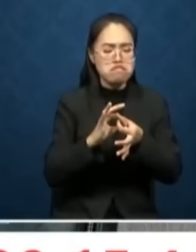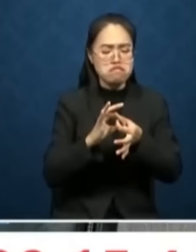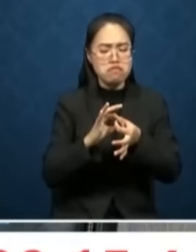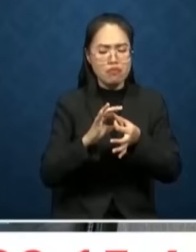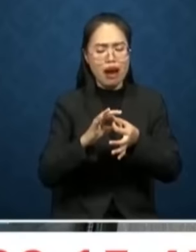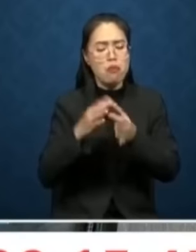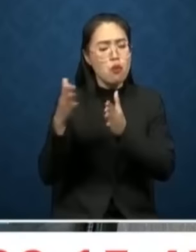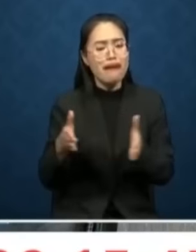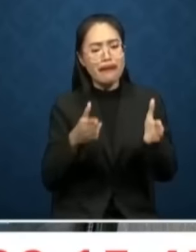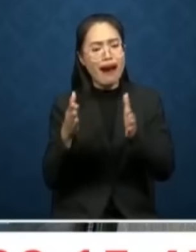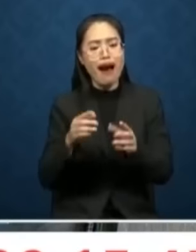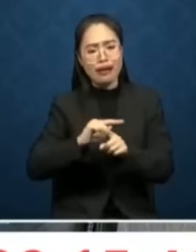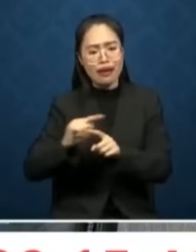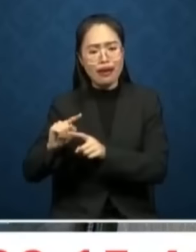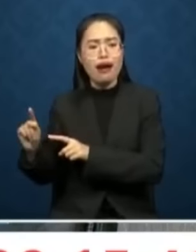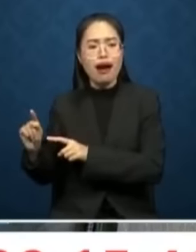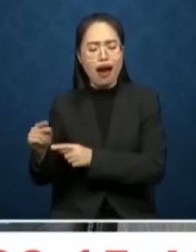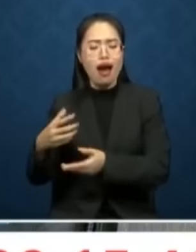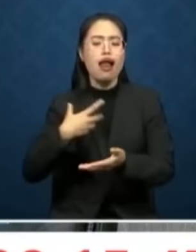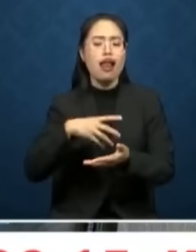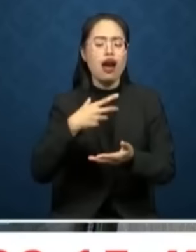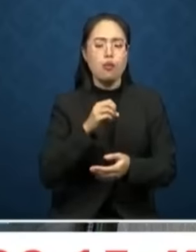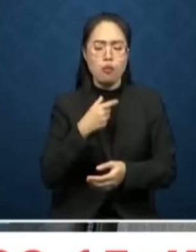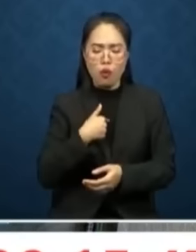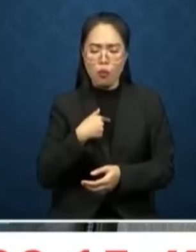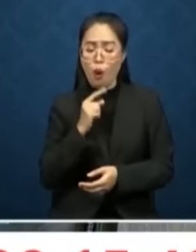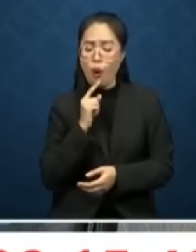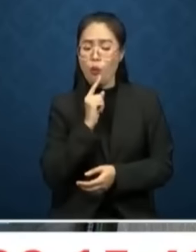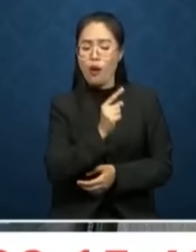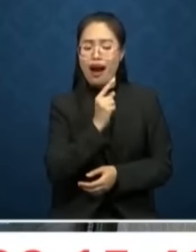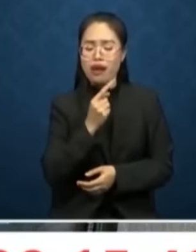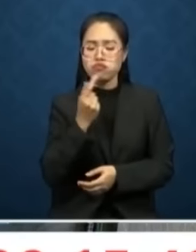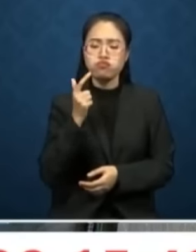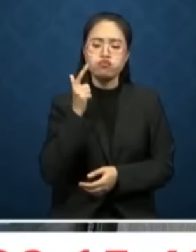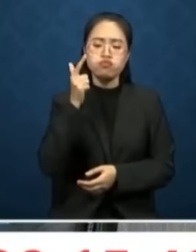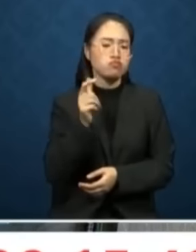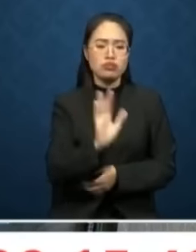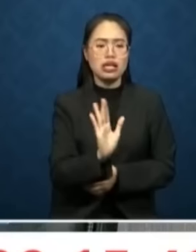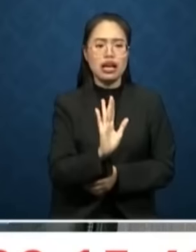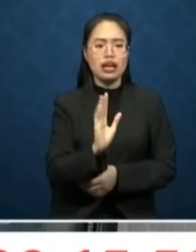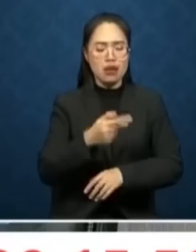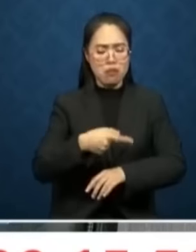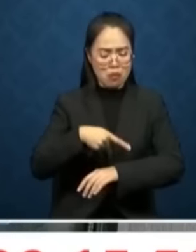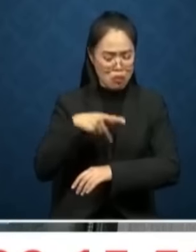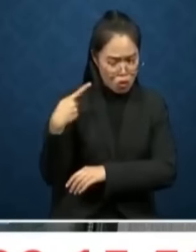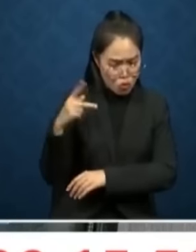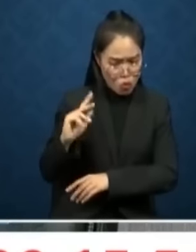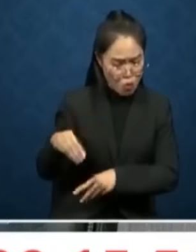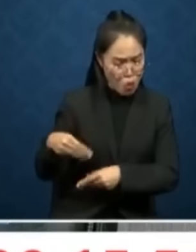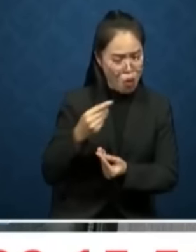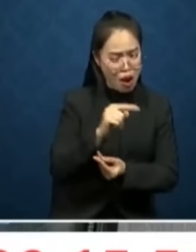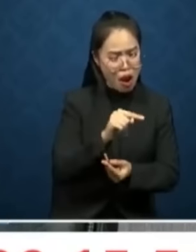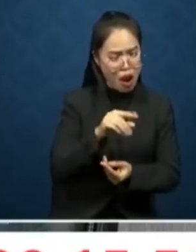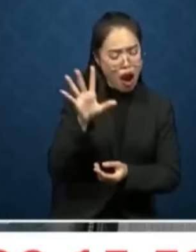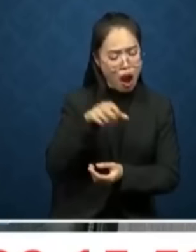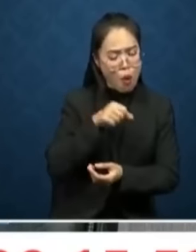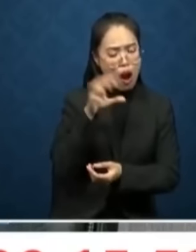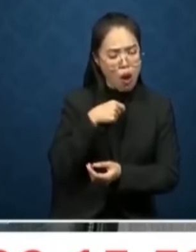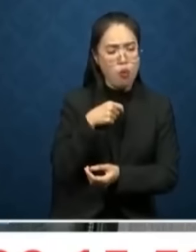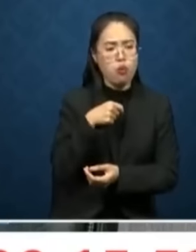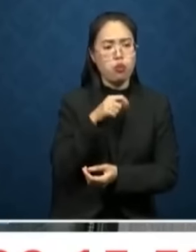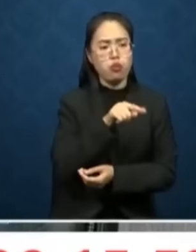ครับทั้งหมดที่เกิดขึ้นผมไม่โทษอดีตนายกรัฐมนตรีอะไรที่เป็นประโยชน์ต่อเขาอะไรที่เขาได้รับประโยชน์เขาก็ต้องยินดีรับเอ